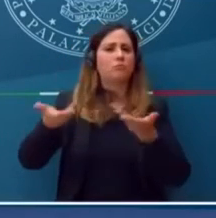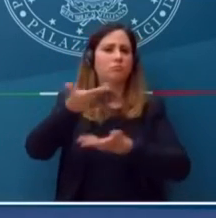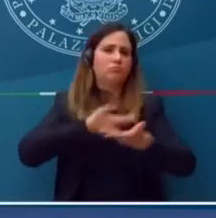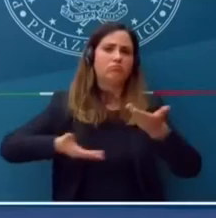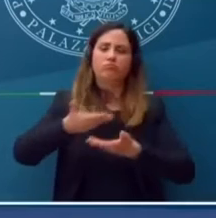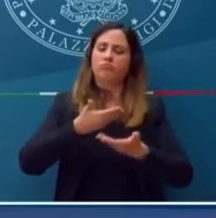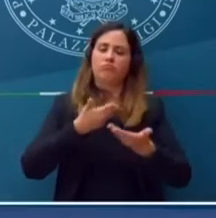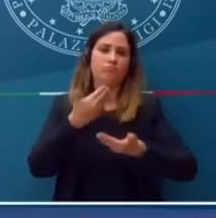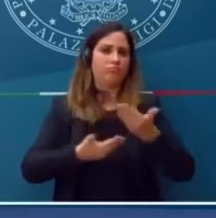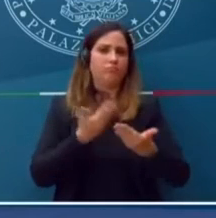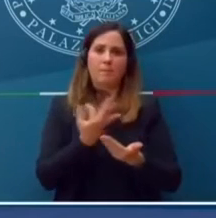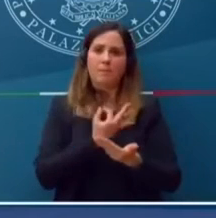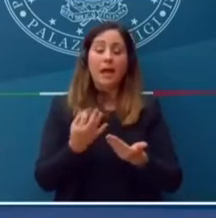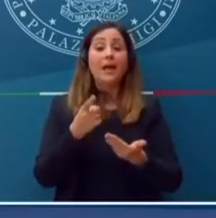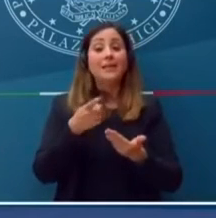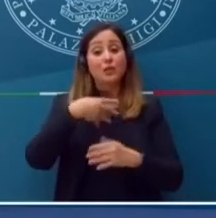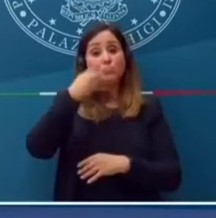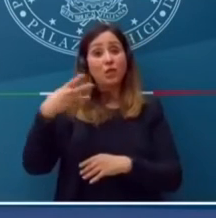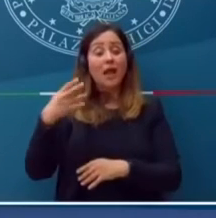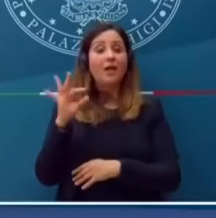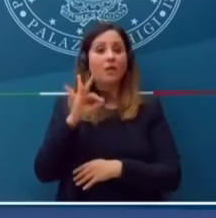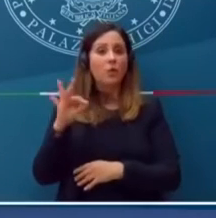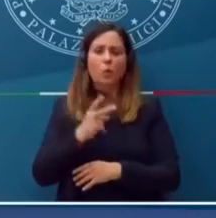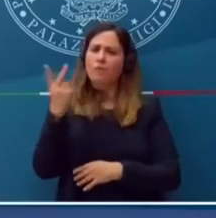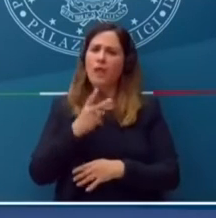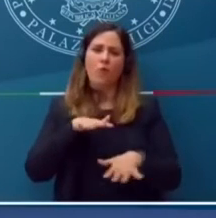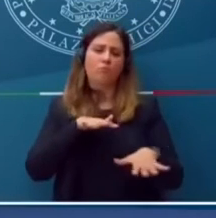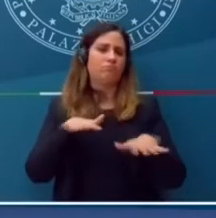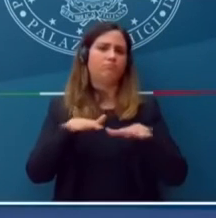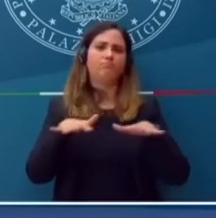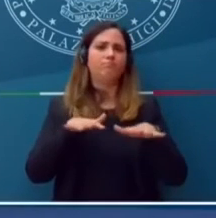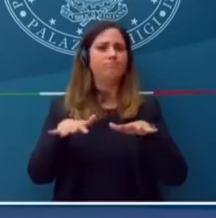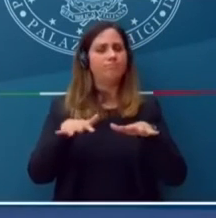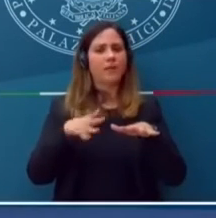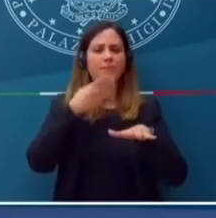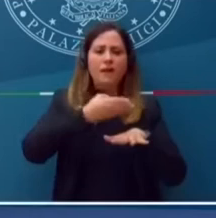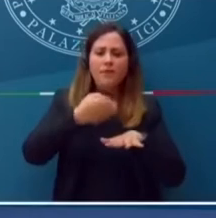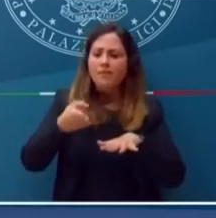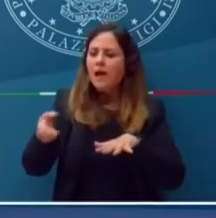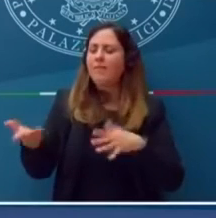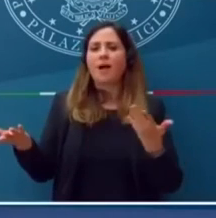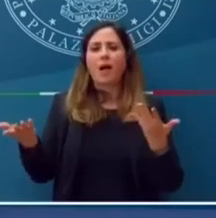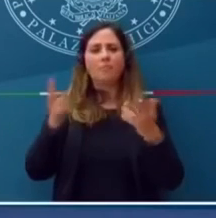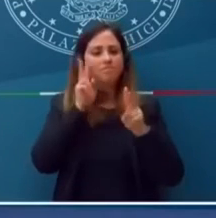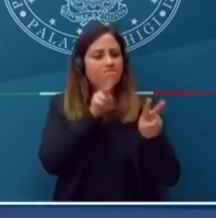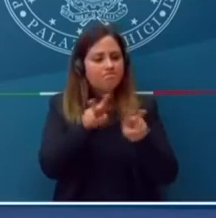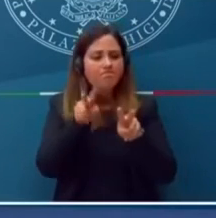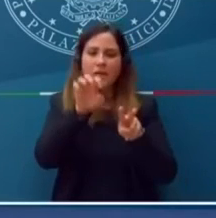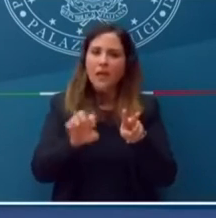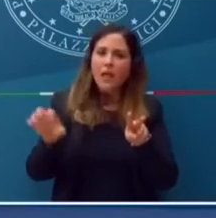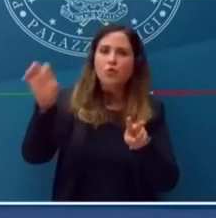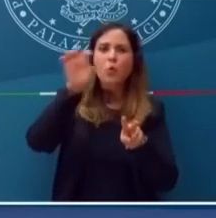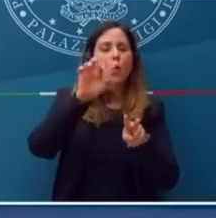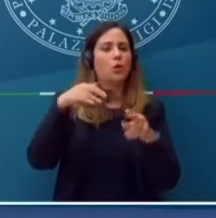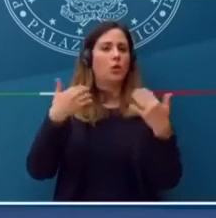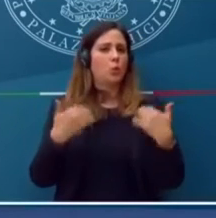Il generale Figliuolo è indubbiamente molto attivo, visita un numero di regioni